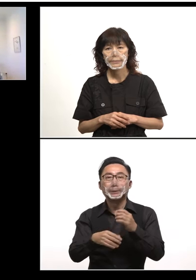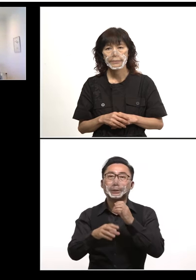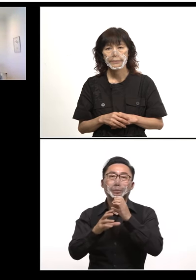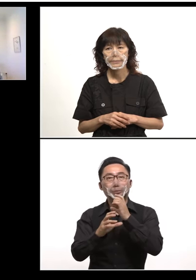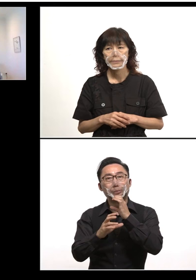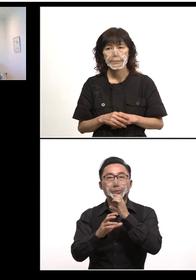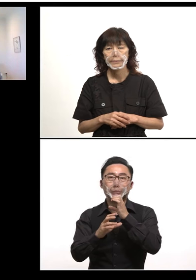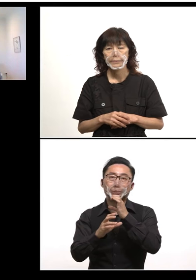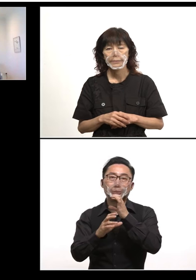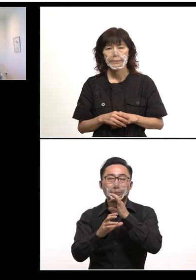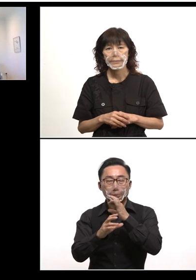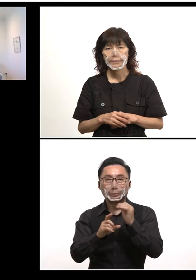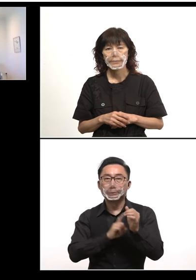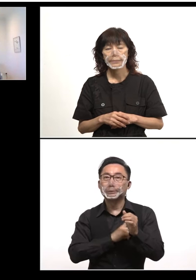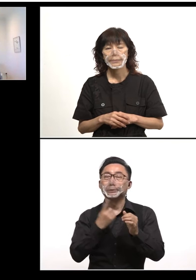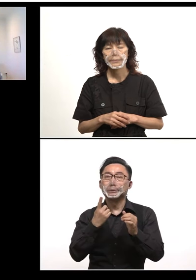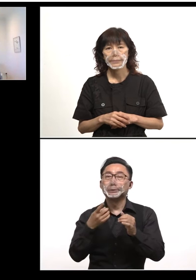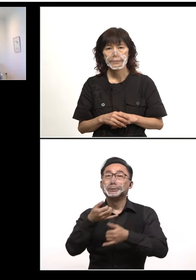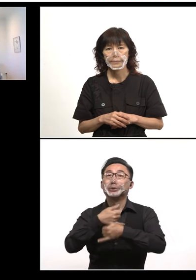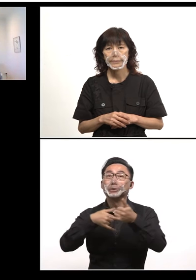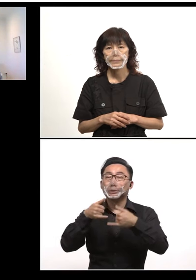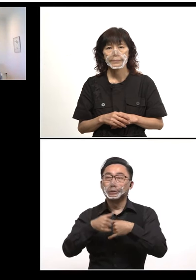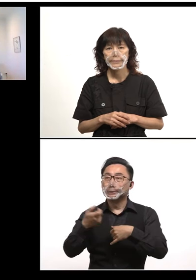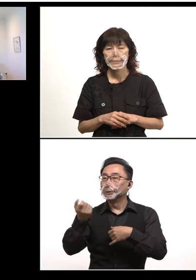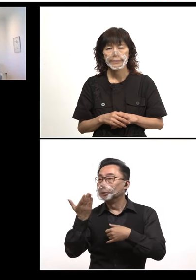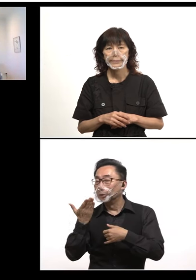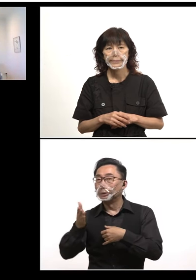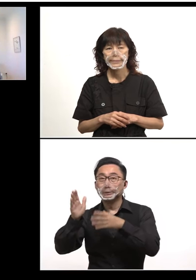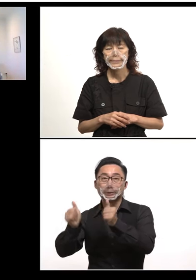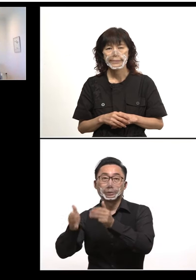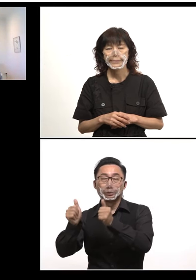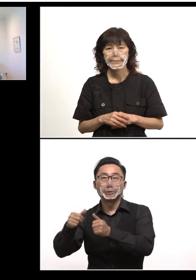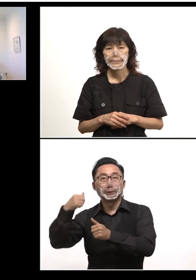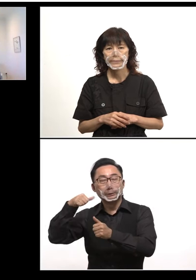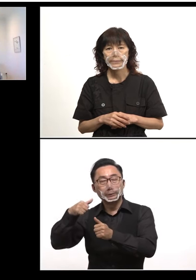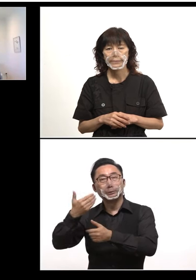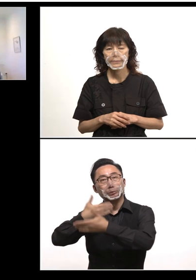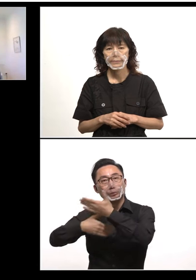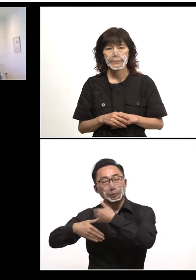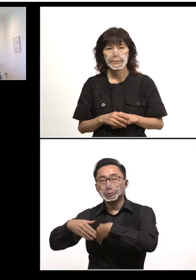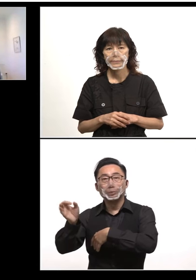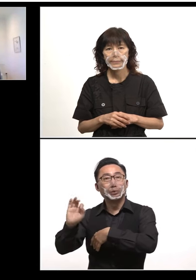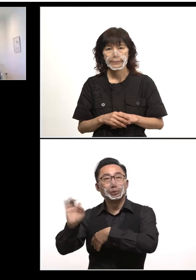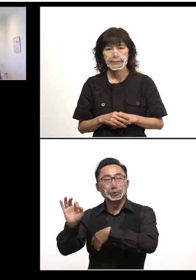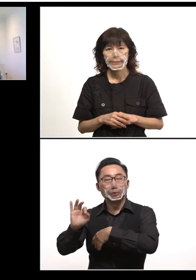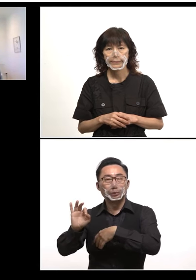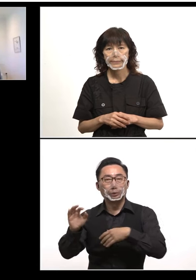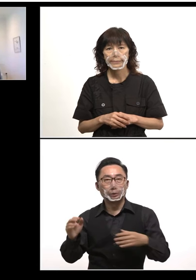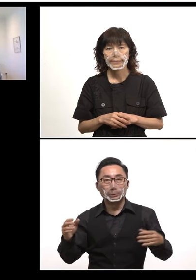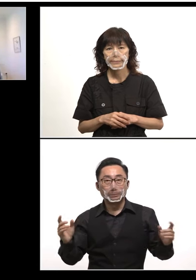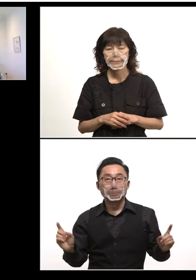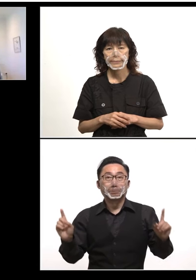都係普通嘅小學嘅同學一齊去比賽。咁我希望佢哋喺當中，佢哋睇到其實自己嘅能